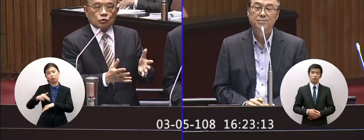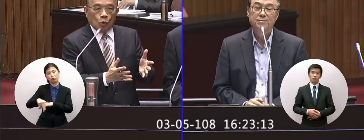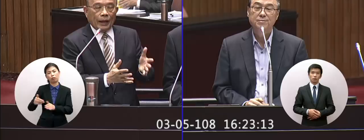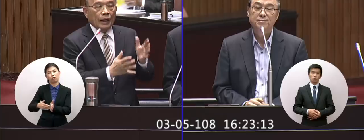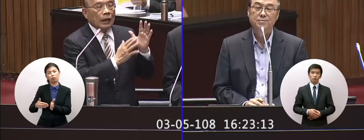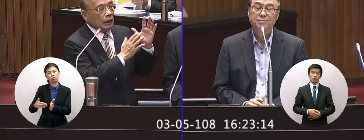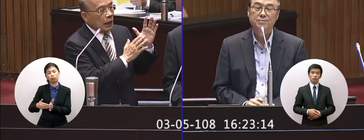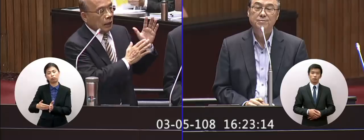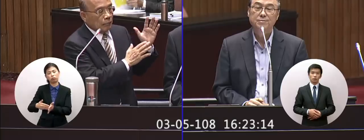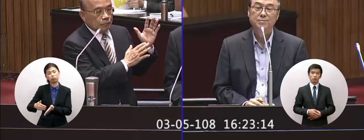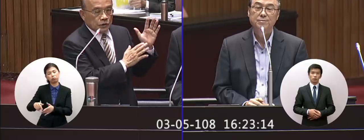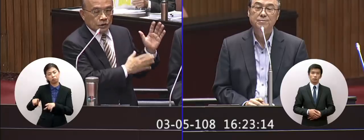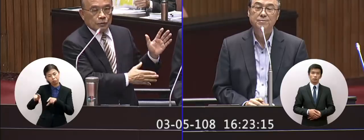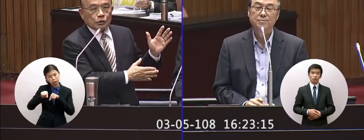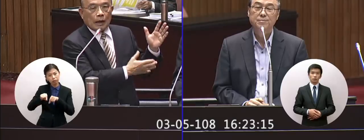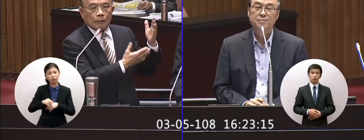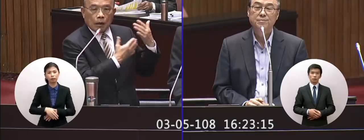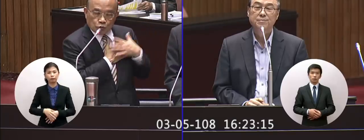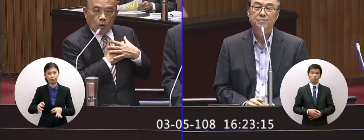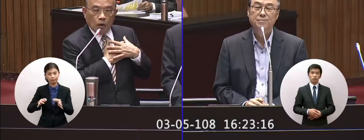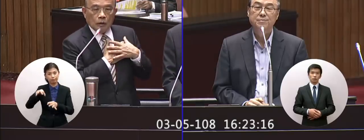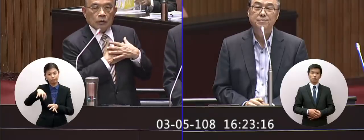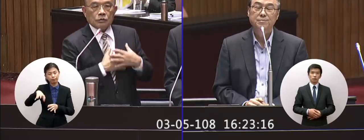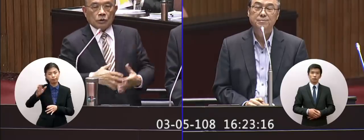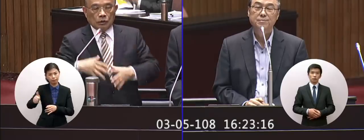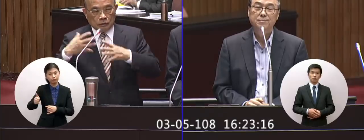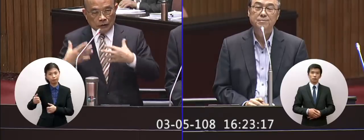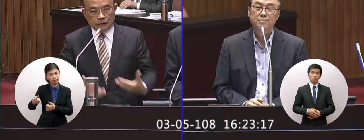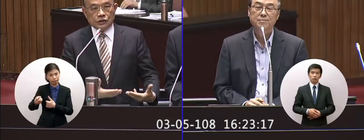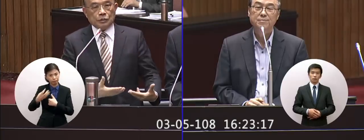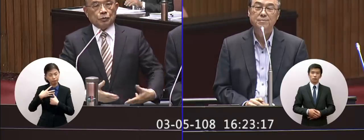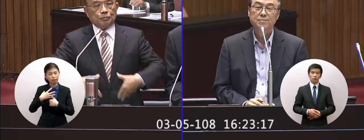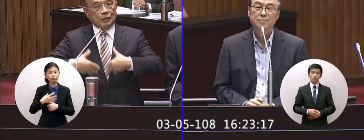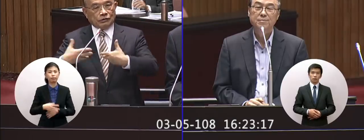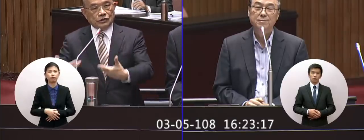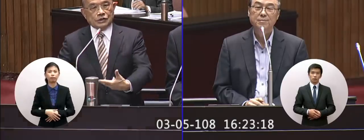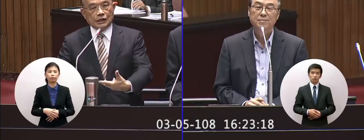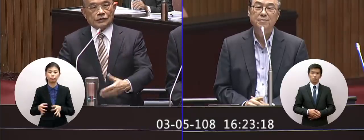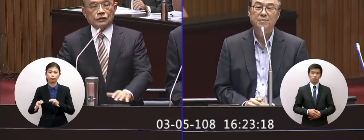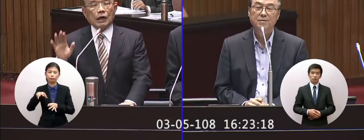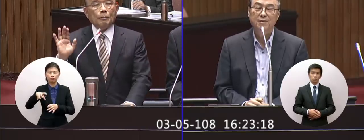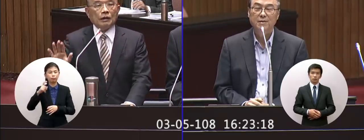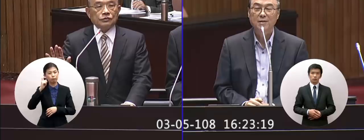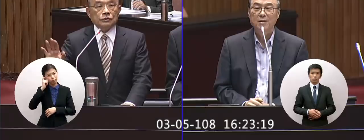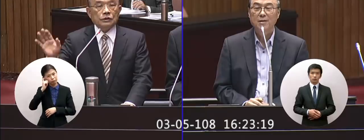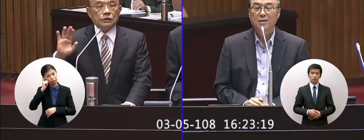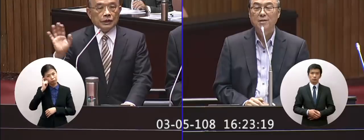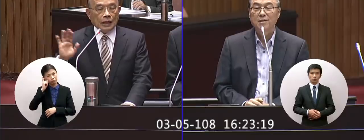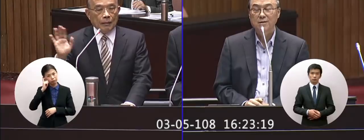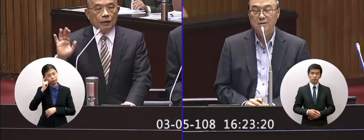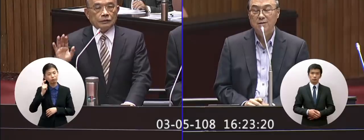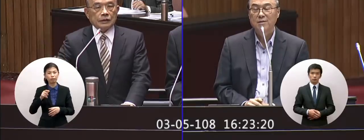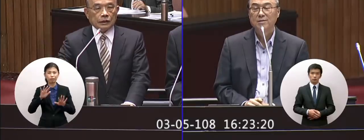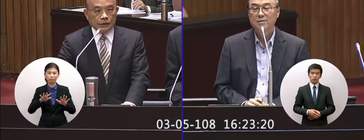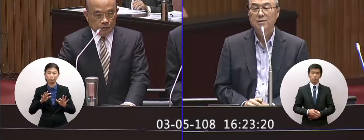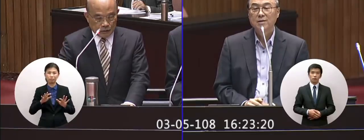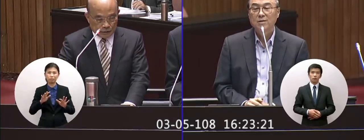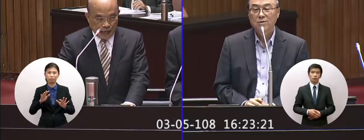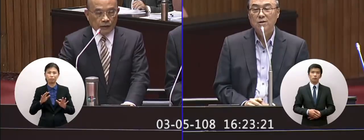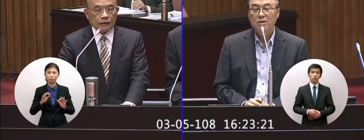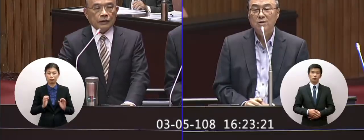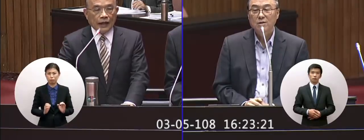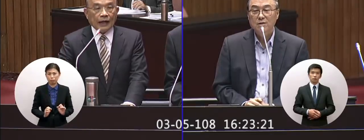家作为。那经济部长告诉我说，经济部表示意见时，他会表示现在没有这